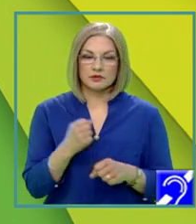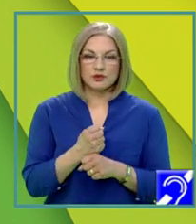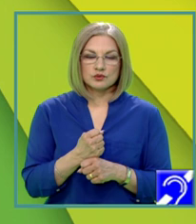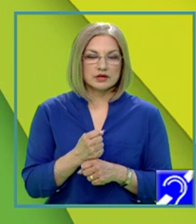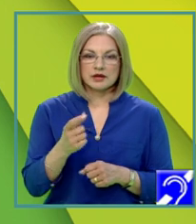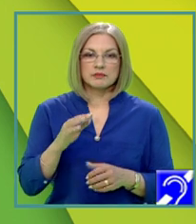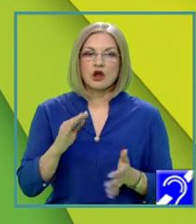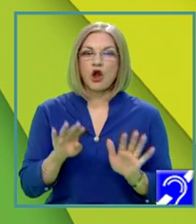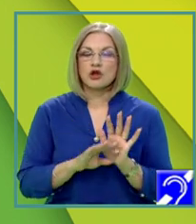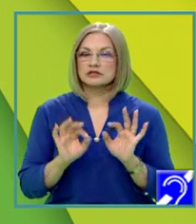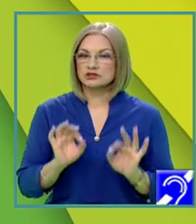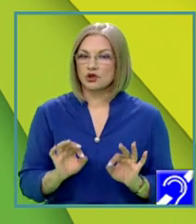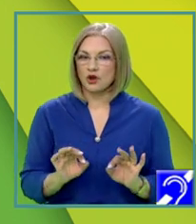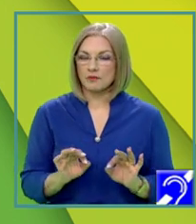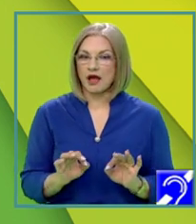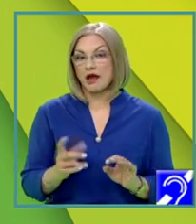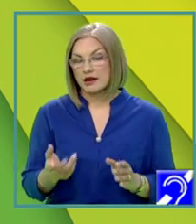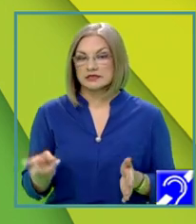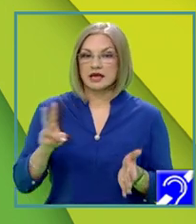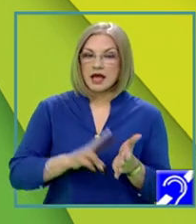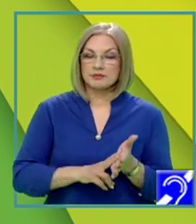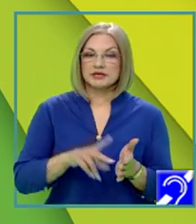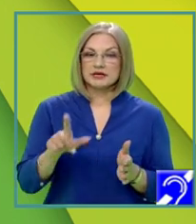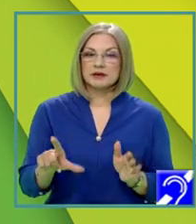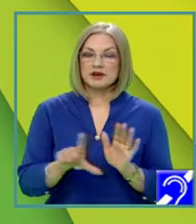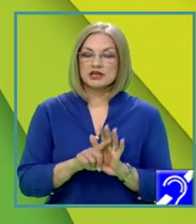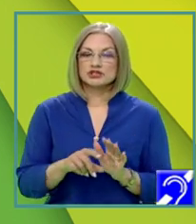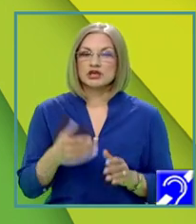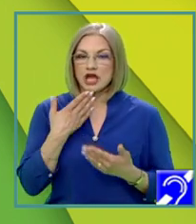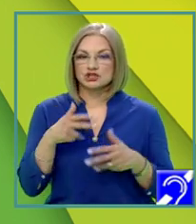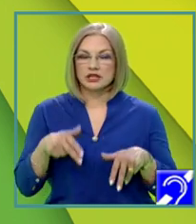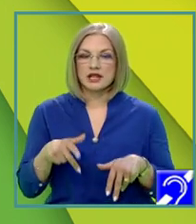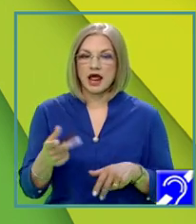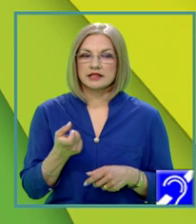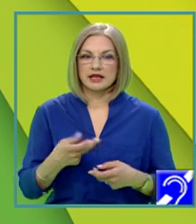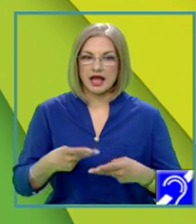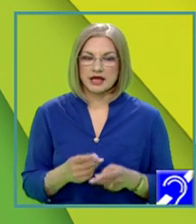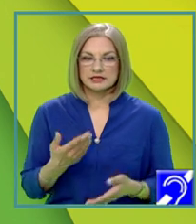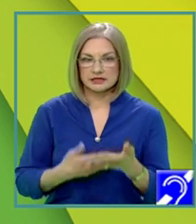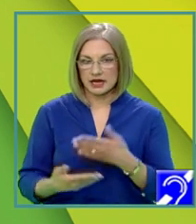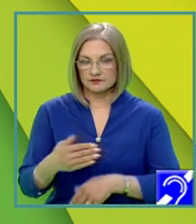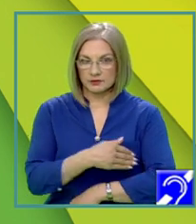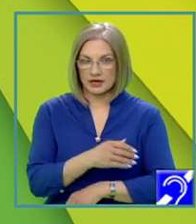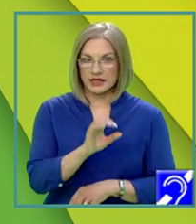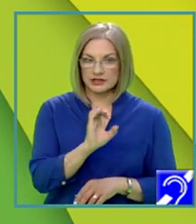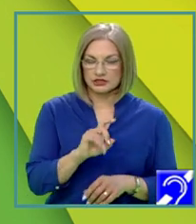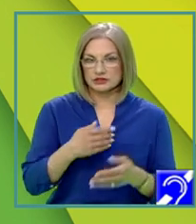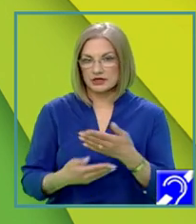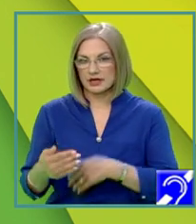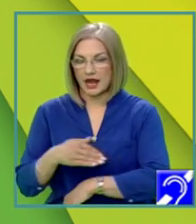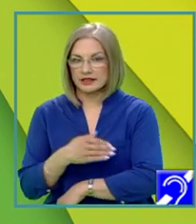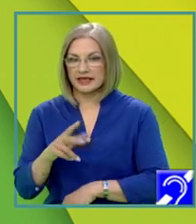normale de temperatură și presiune Deci vom aplica legea generală a gazelor și vom transforma temperatura de grade celsius în grade Kelvin